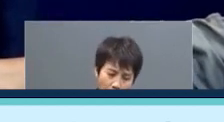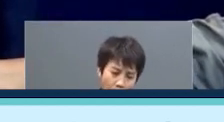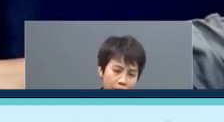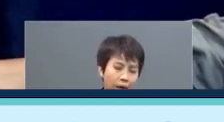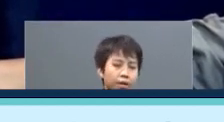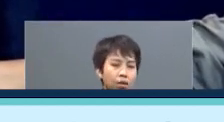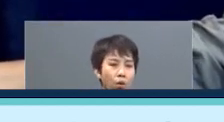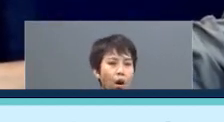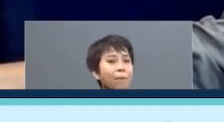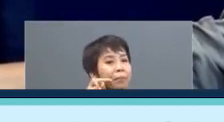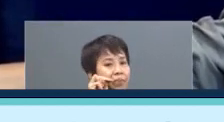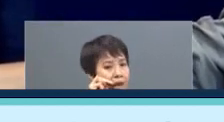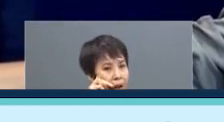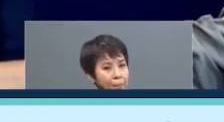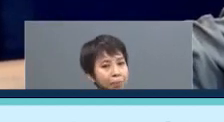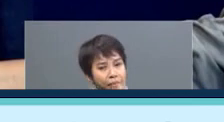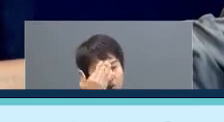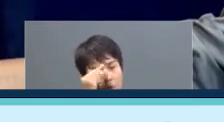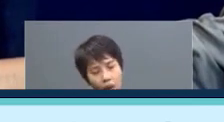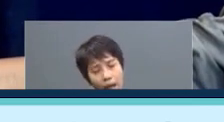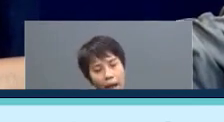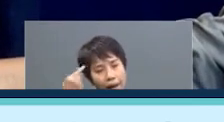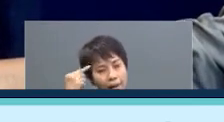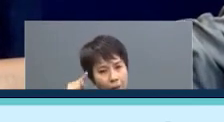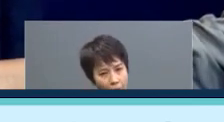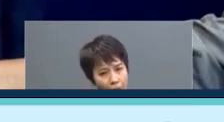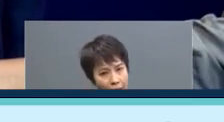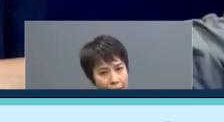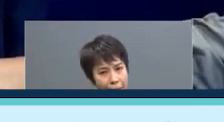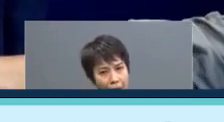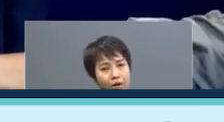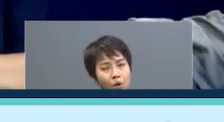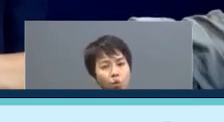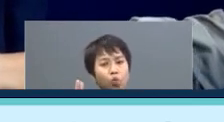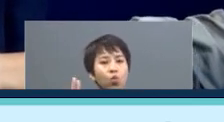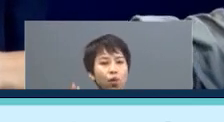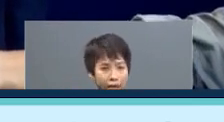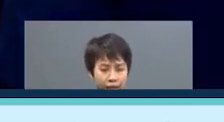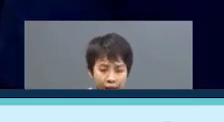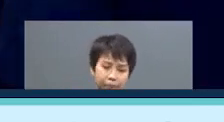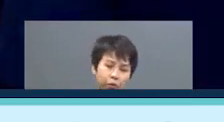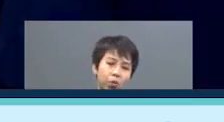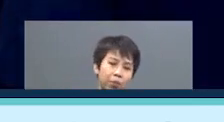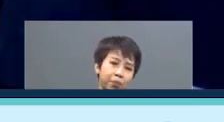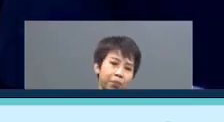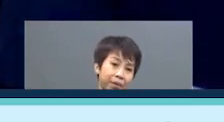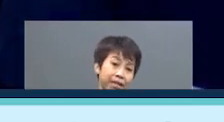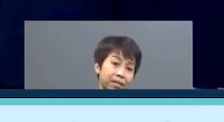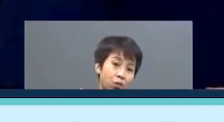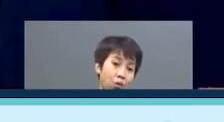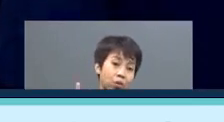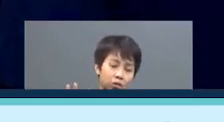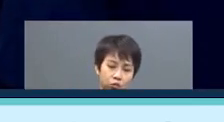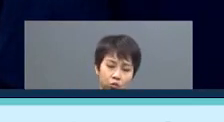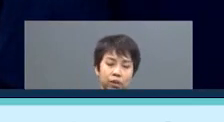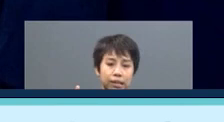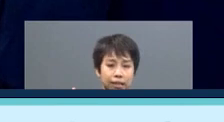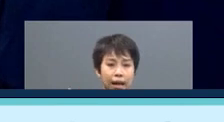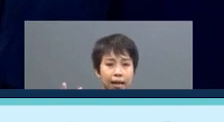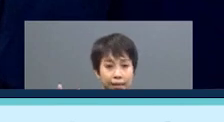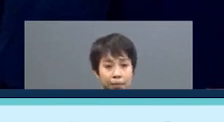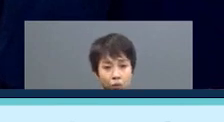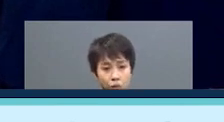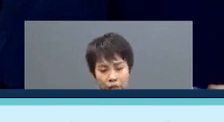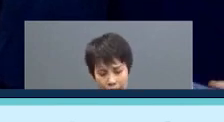ค.ศ 2030ทั้งนี้รัฐบาลขอเชิญชวนประชาชนร่วมเป็นน้ำหนึ่งใจเดียวกันในการใช้น้ำอย่างมี